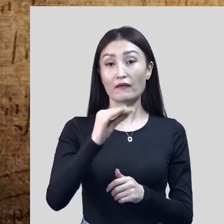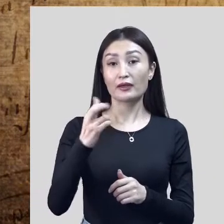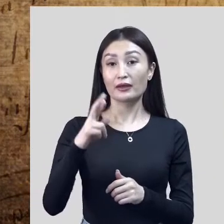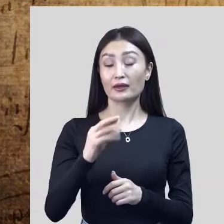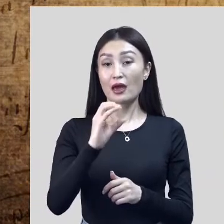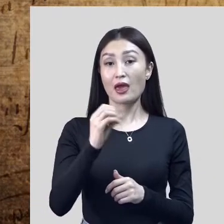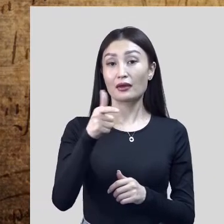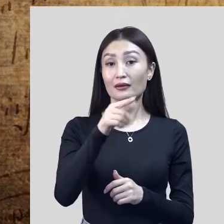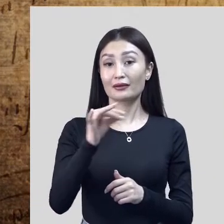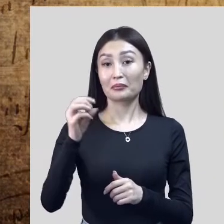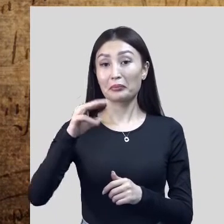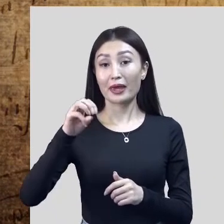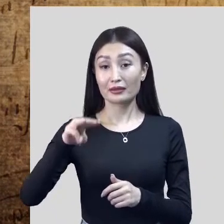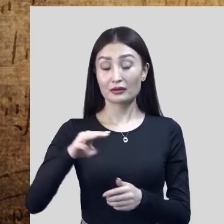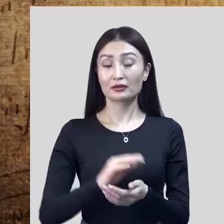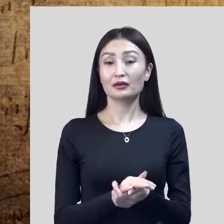Египет.